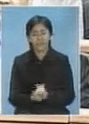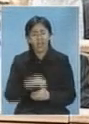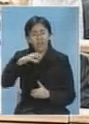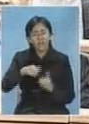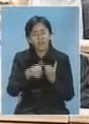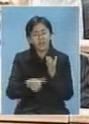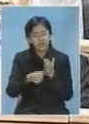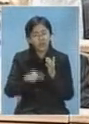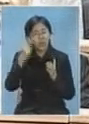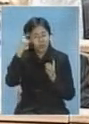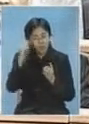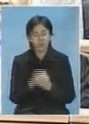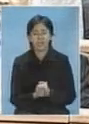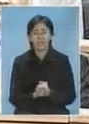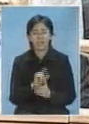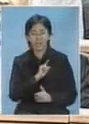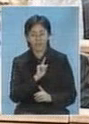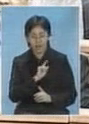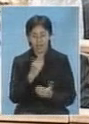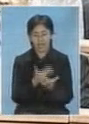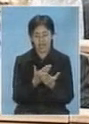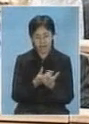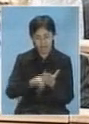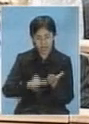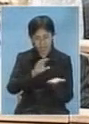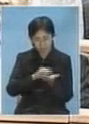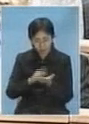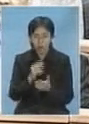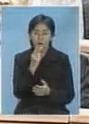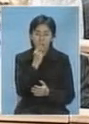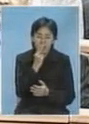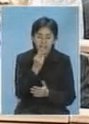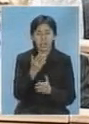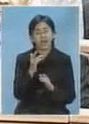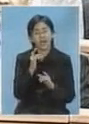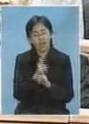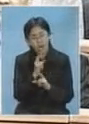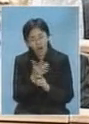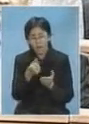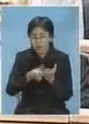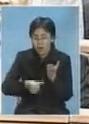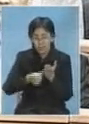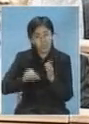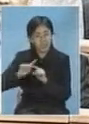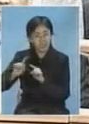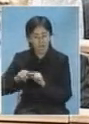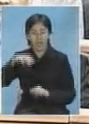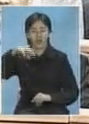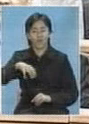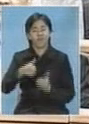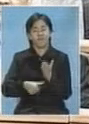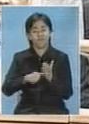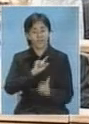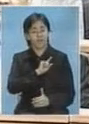ามิตดีในกรมที่มีหน้าที่ในการจัดเก็บจัดเก็บบุหรี่จัดเก็บเหล้าภาษีฟุ่มเฟือยทั้งหลายสรรพสามิตจัดเก็บ